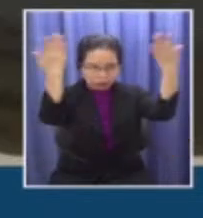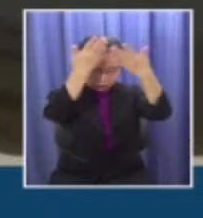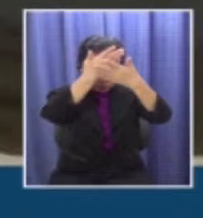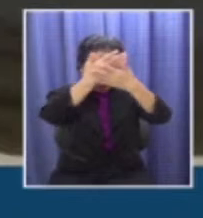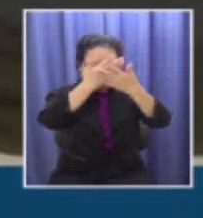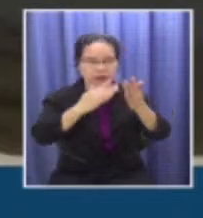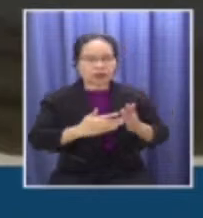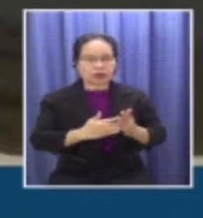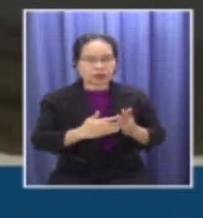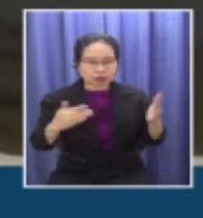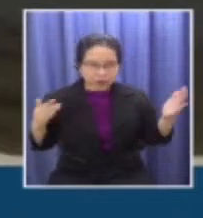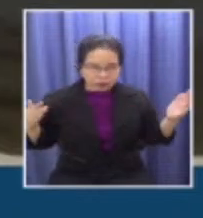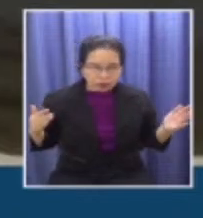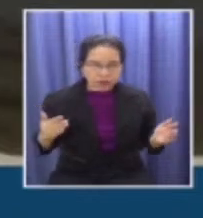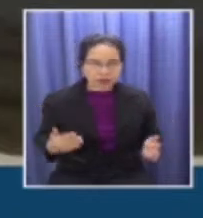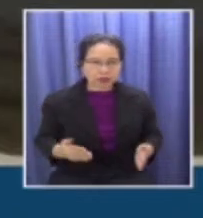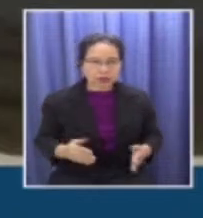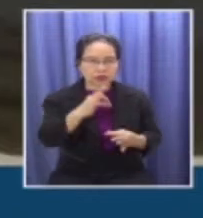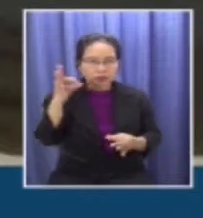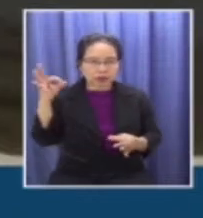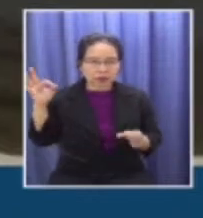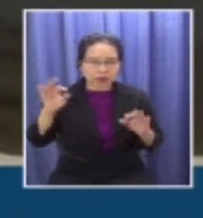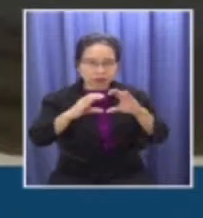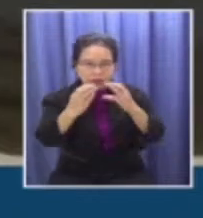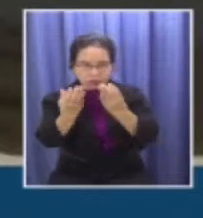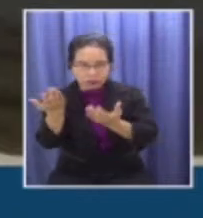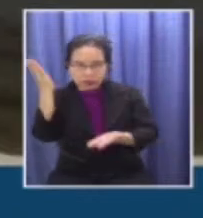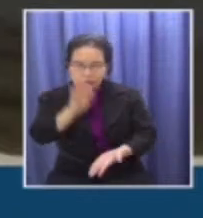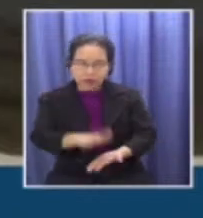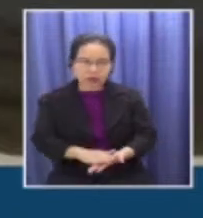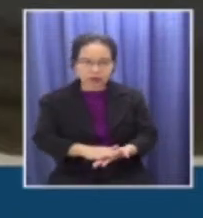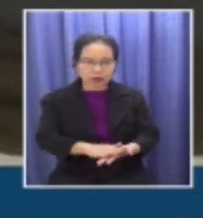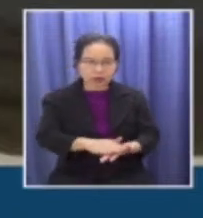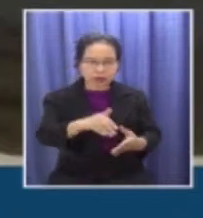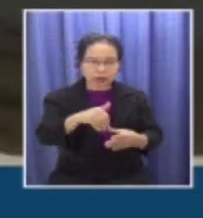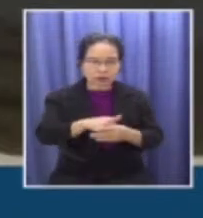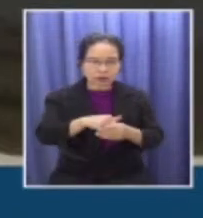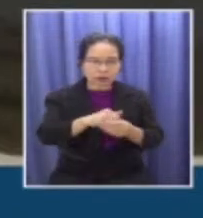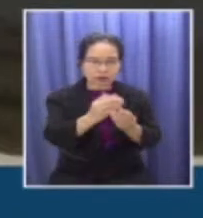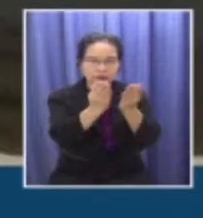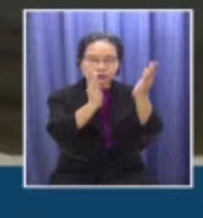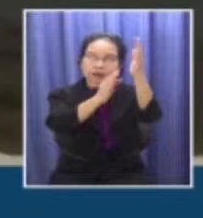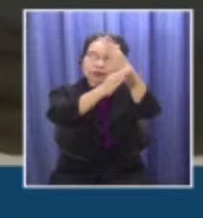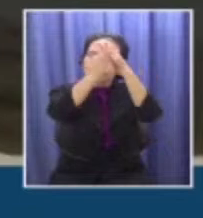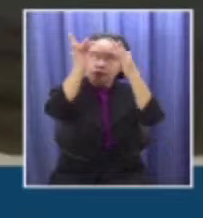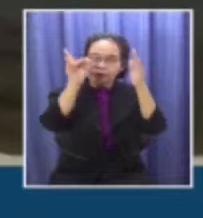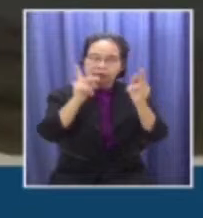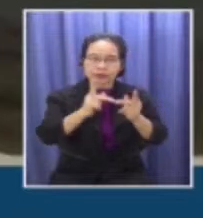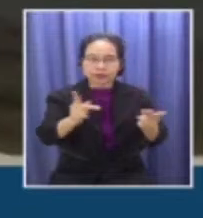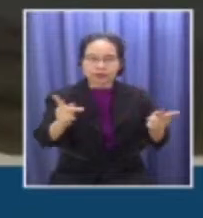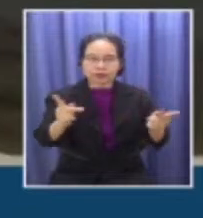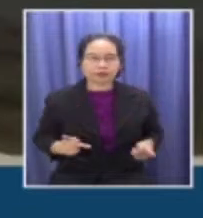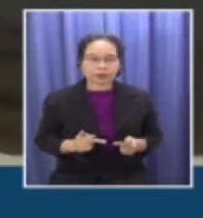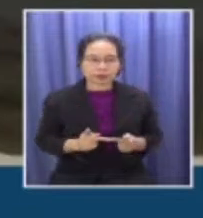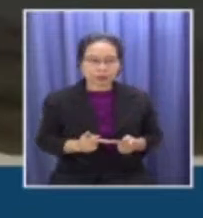ne mpaninie ne tumidie ne ahomane a ɛwɔ soro hɔnom.